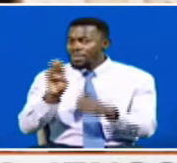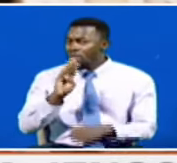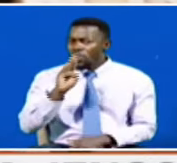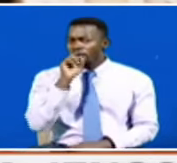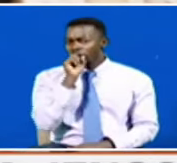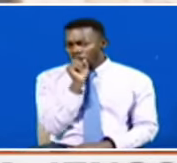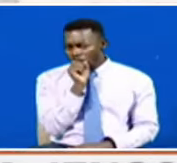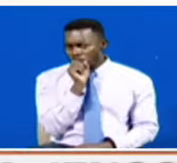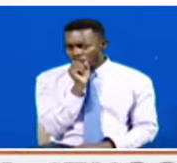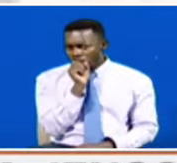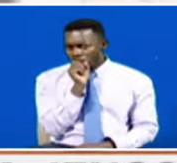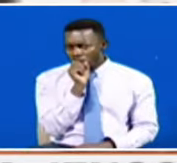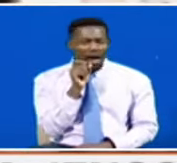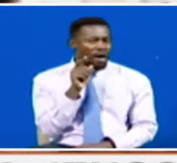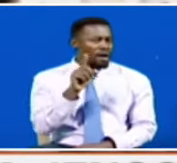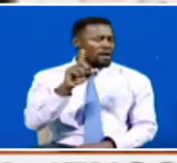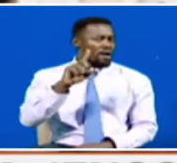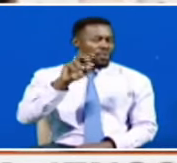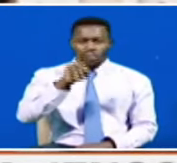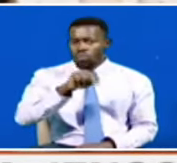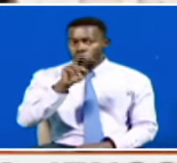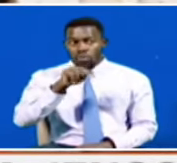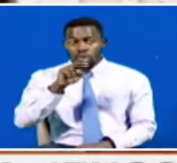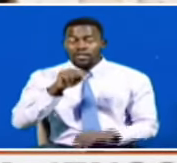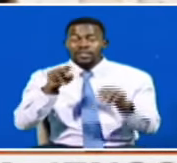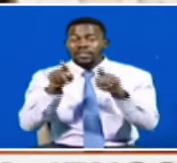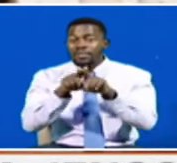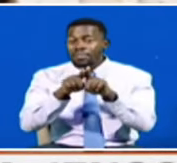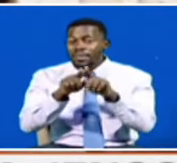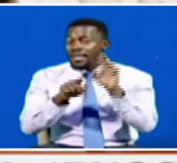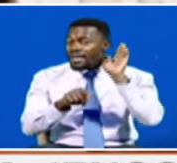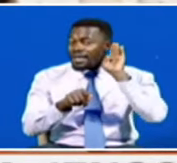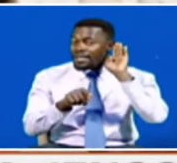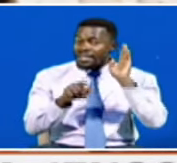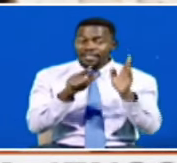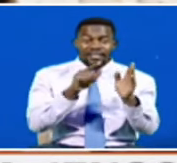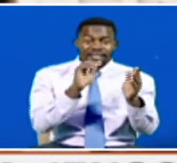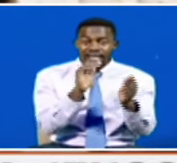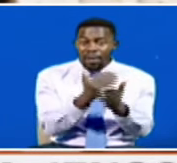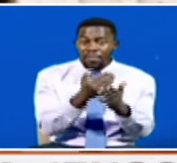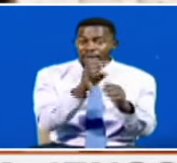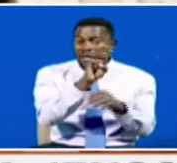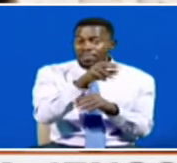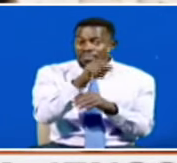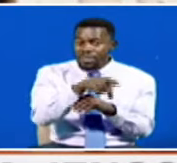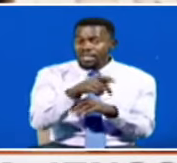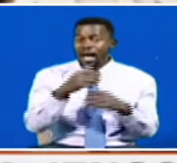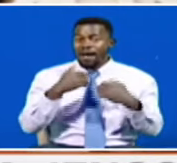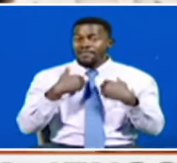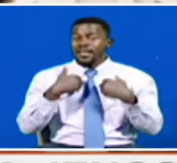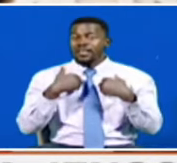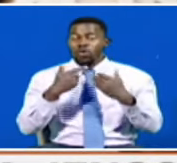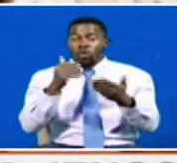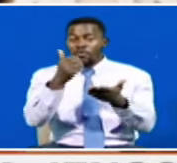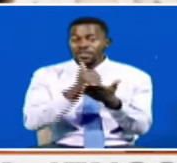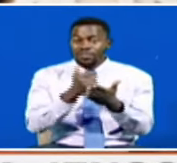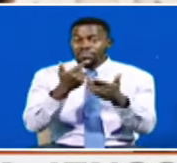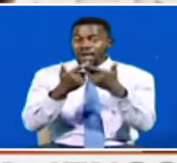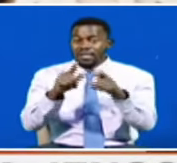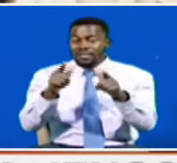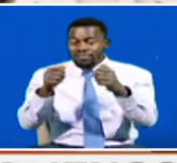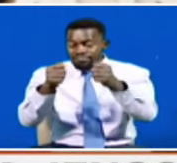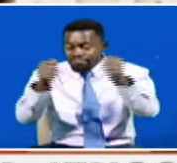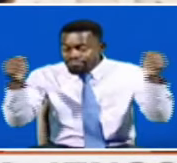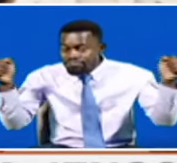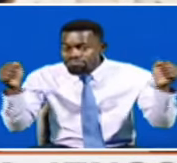zaidi ya bilioni 6 juu. Kwanza unasikia kuna wabunge ambao wamepewa ofisi zingine ambazo hazina dirisha, na wabunge wanaweza kushikwa